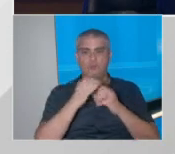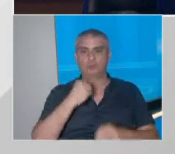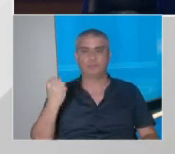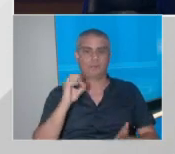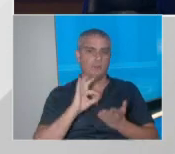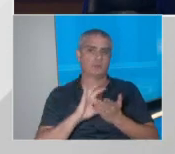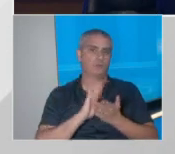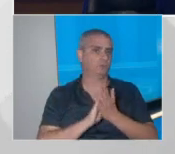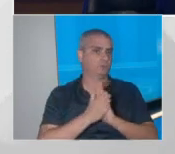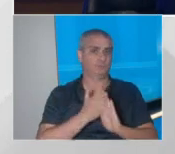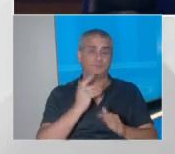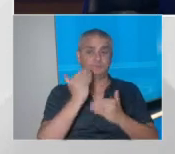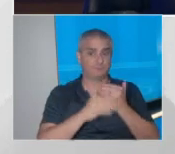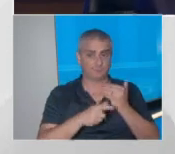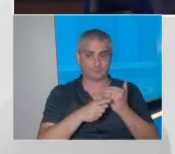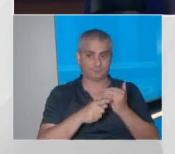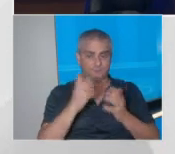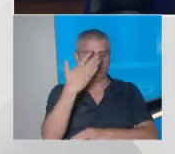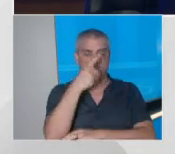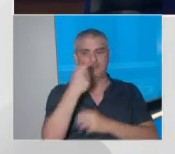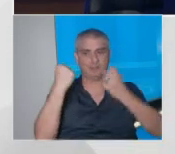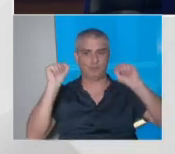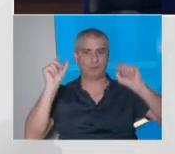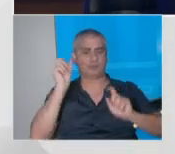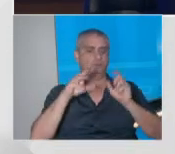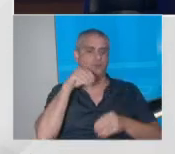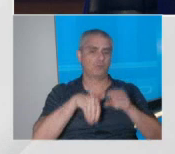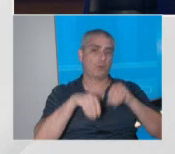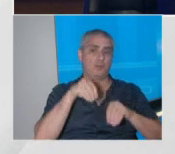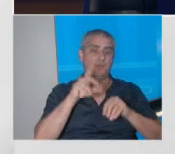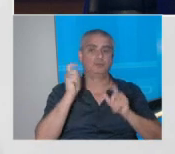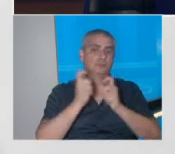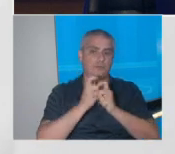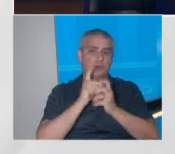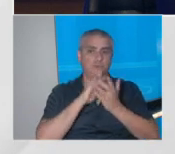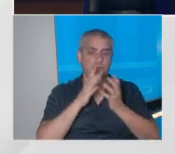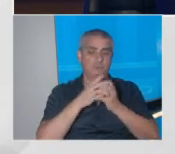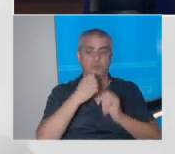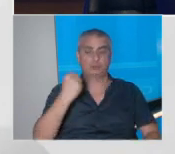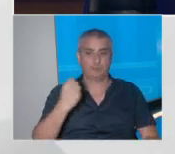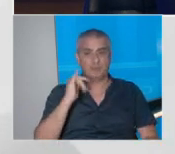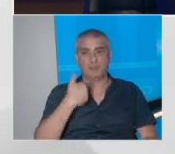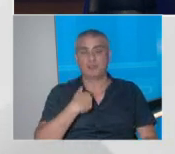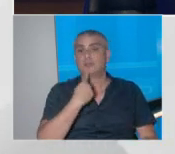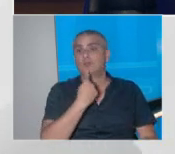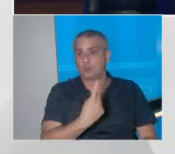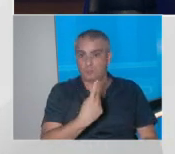נקודה. ובסופו של דבר המדינה היא דמוקרטית, אנשים בוחרים, ויש מפלגות שנמצאות בגוש הימין. אנחנו כן